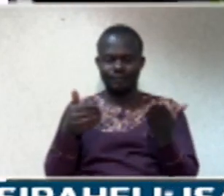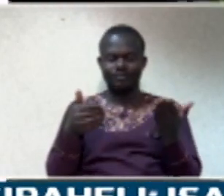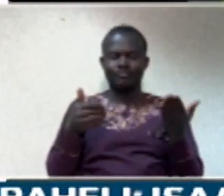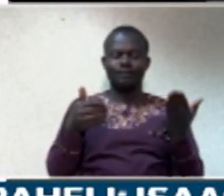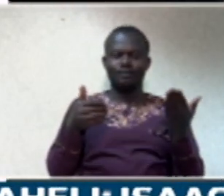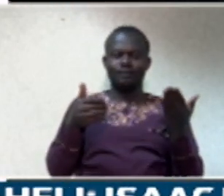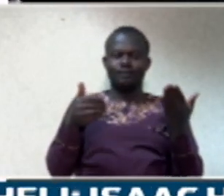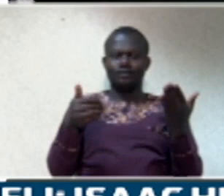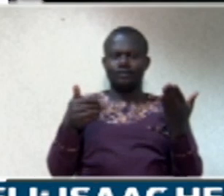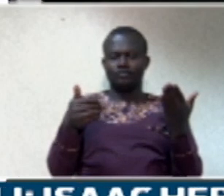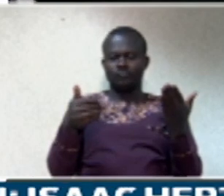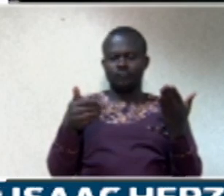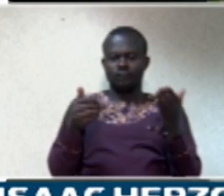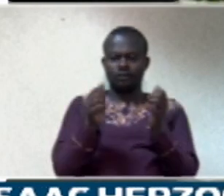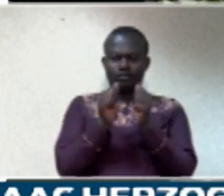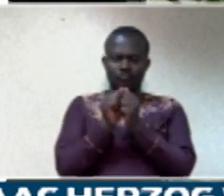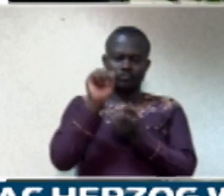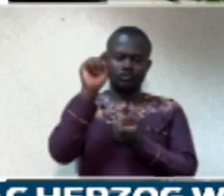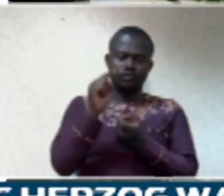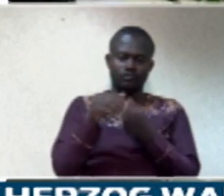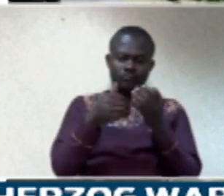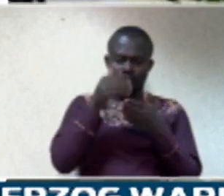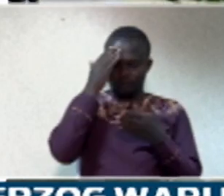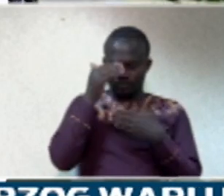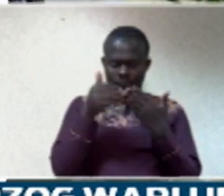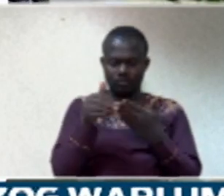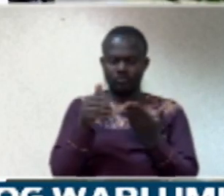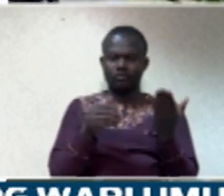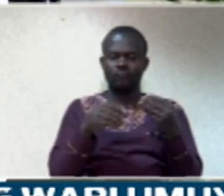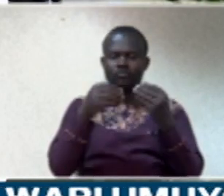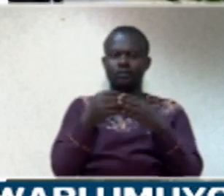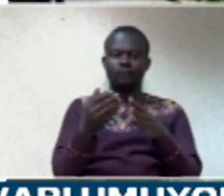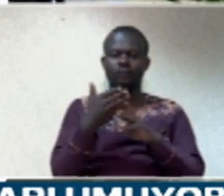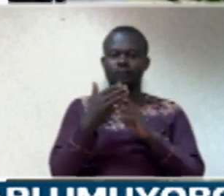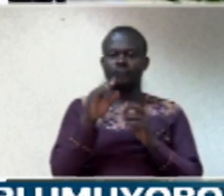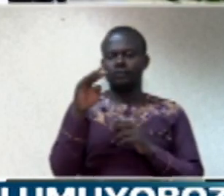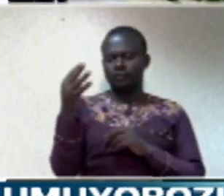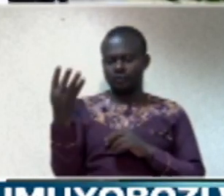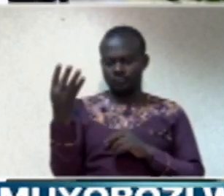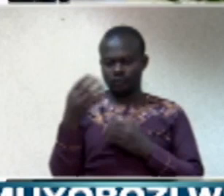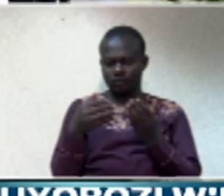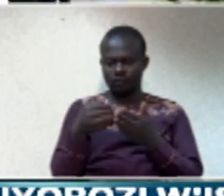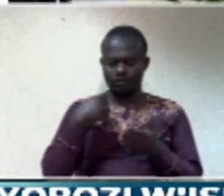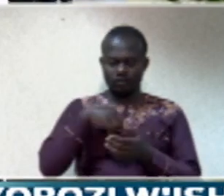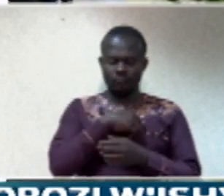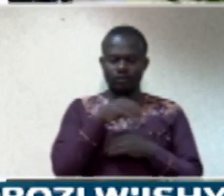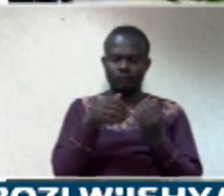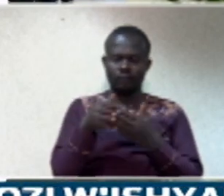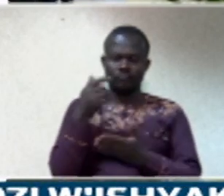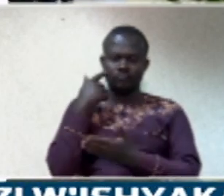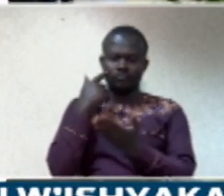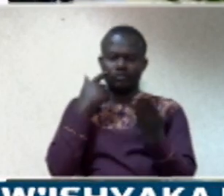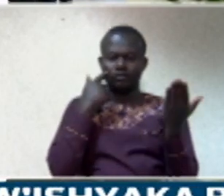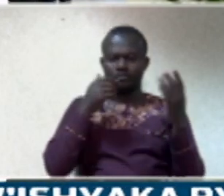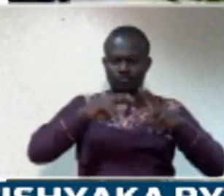masaha 8 turashaka no kumanura ku buryo twanabitanga amasaha se hagati ya 4 na 6 niho dushaka kuganisha